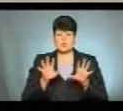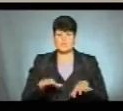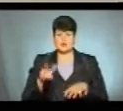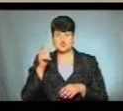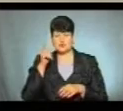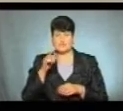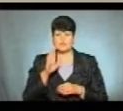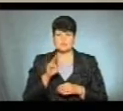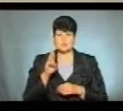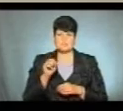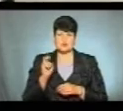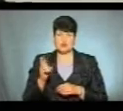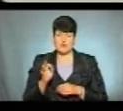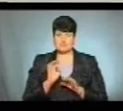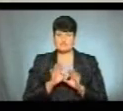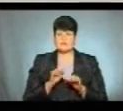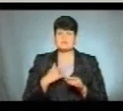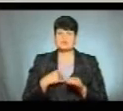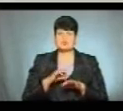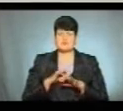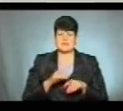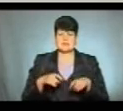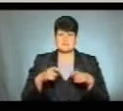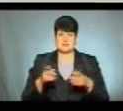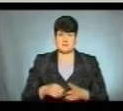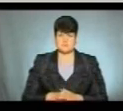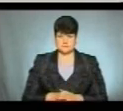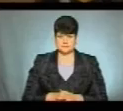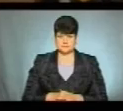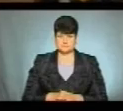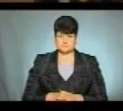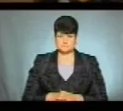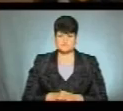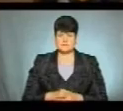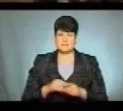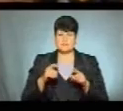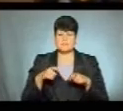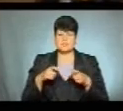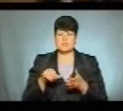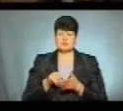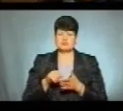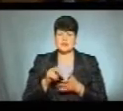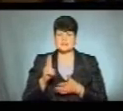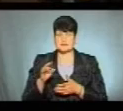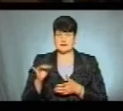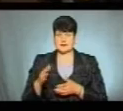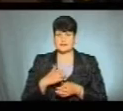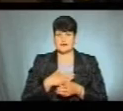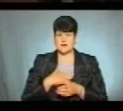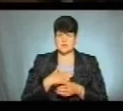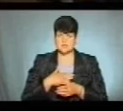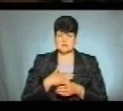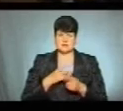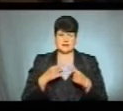Чорткова Володимир Шматько розповів, навіщо провели забіг. Бігли учасники наших